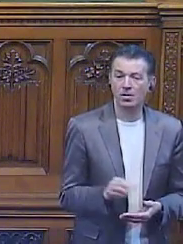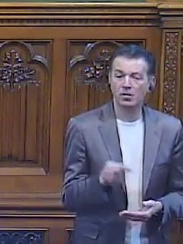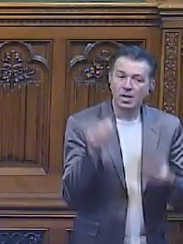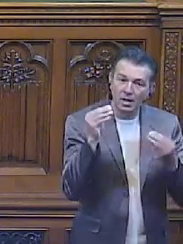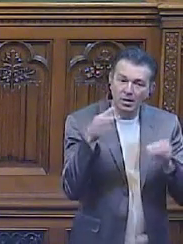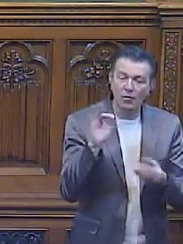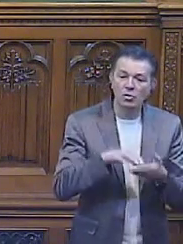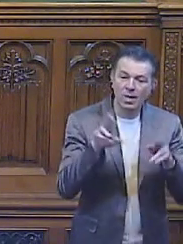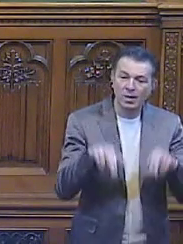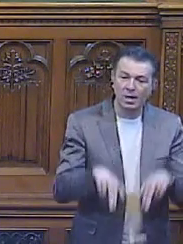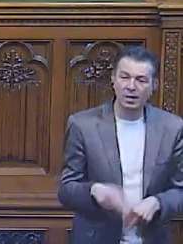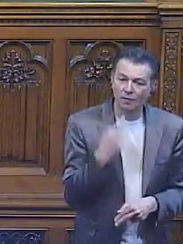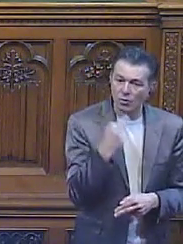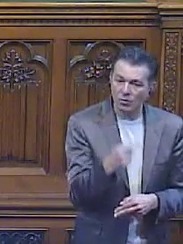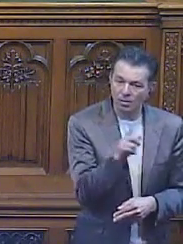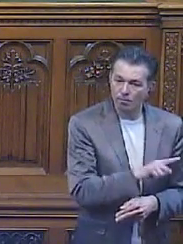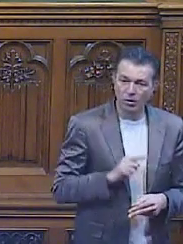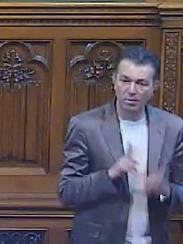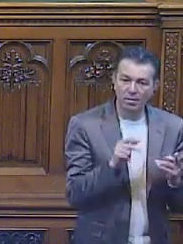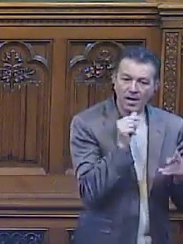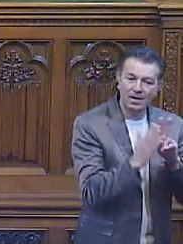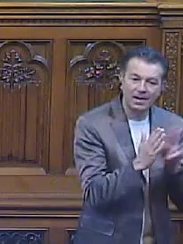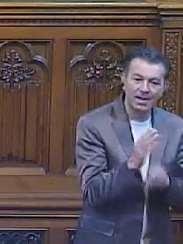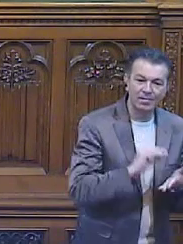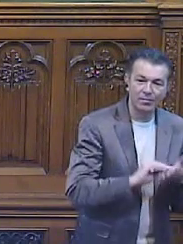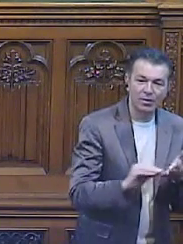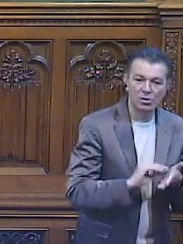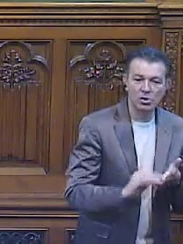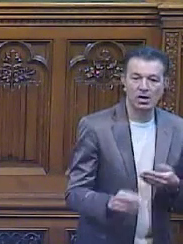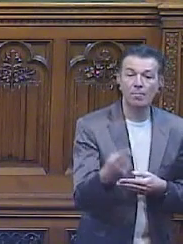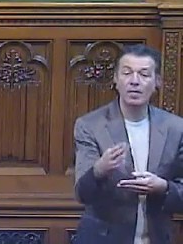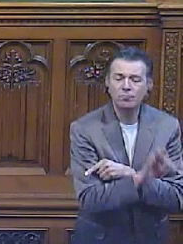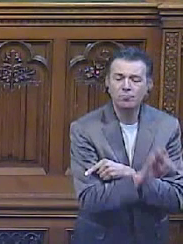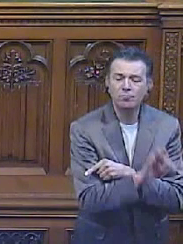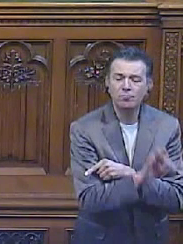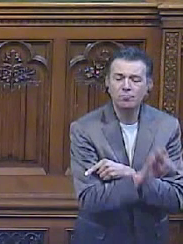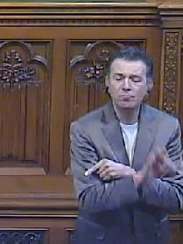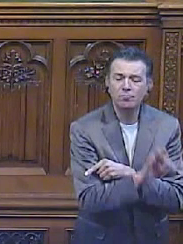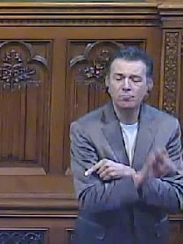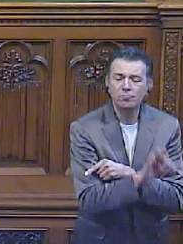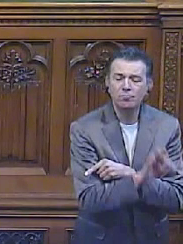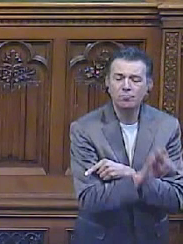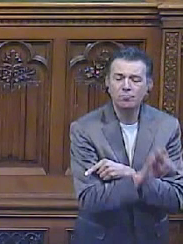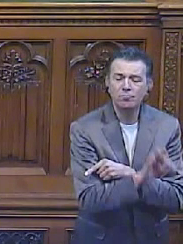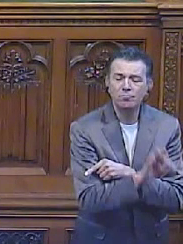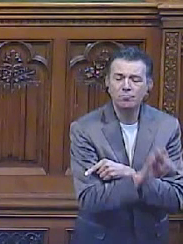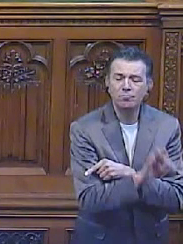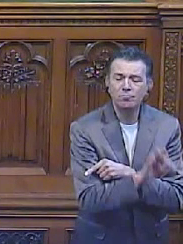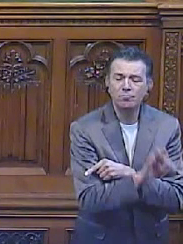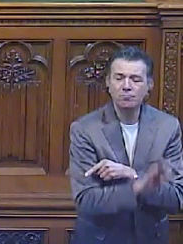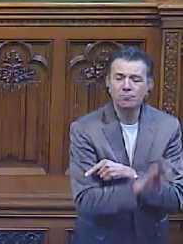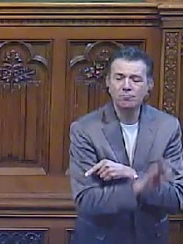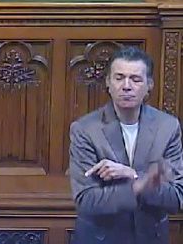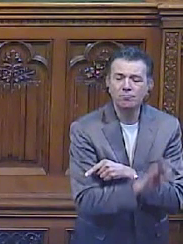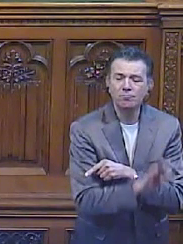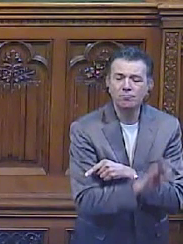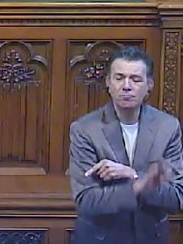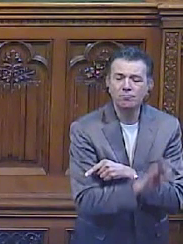geehrte Frau Stadträtin, wollen Sie mir jetzt sagen, dass die Polizisten nicht lesen und schreiben können, oder wie? Okay, gut. Wahrscheinlich wird es dann auch jetzt so sein.